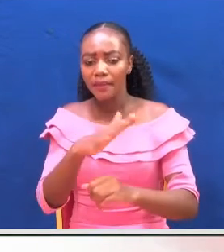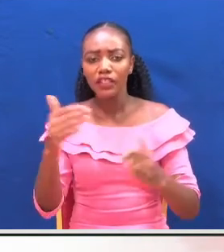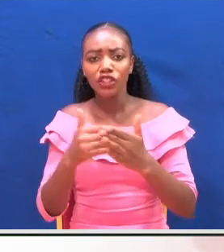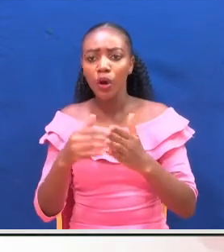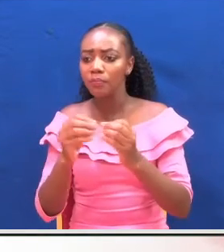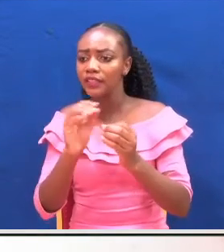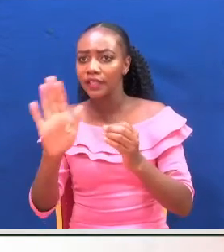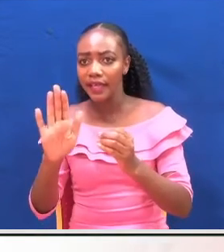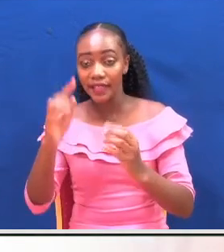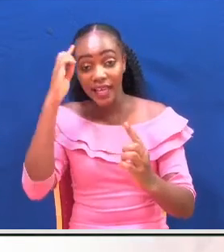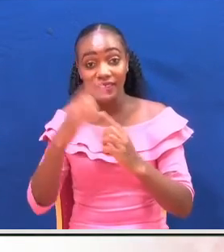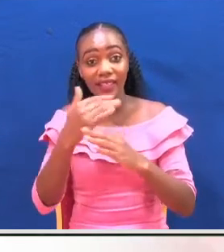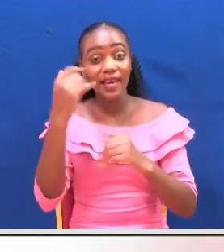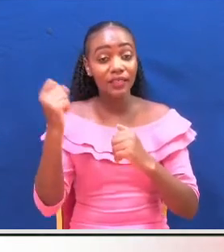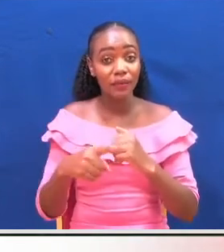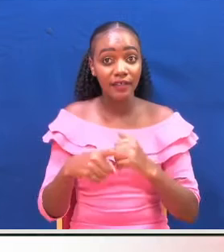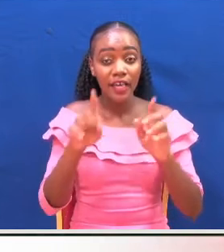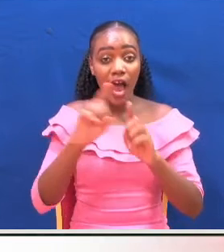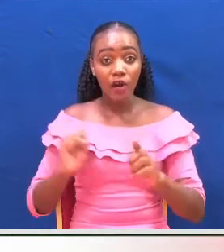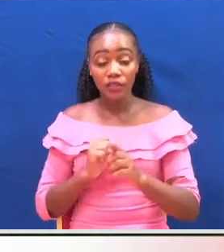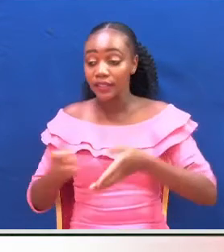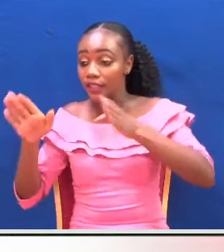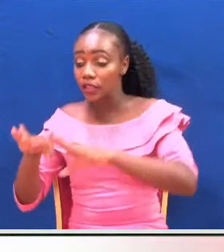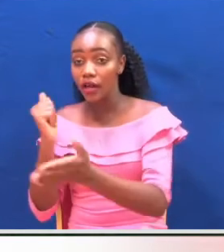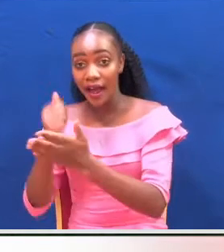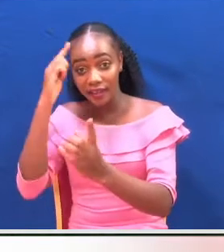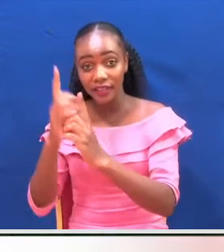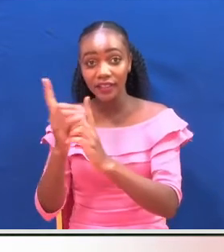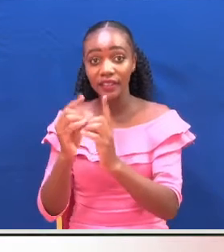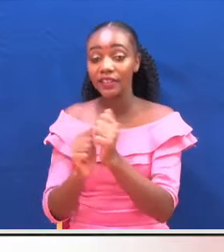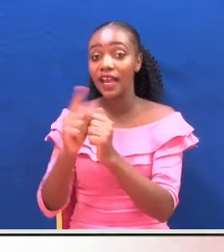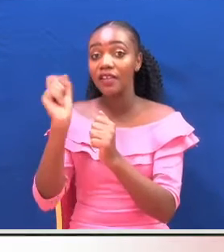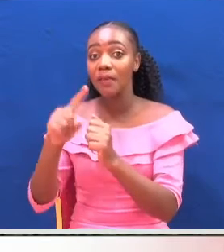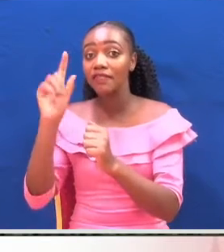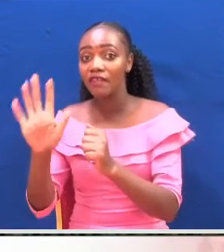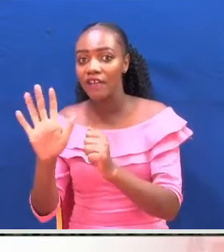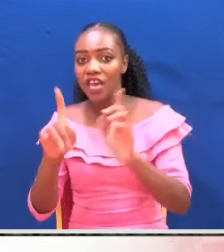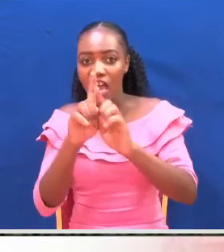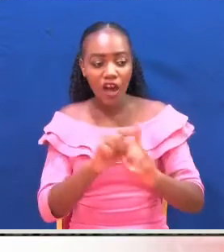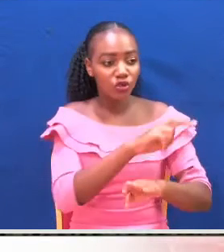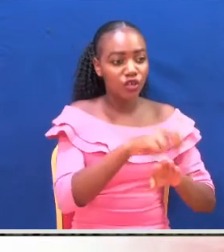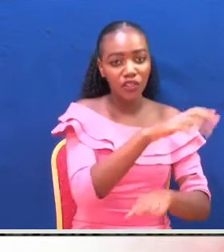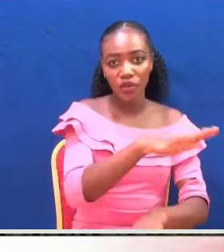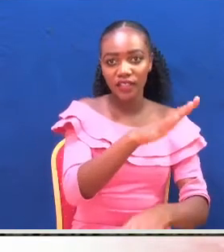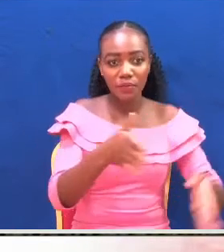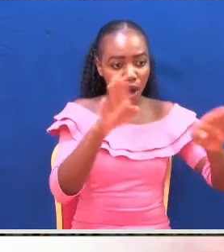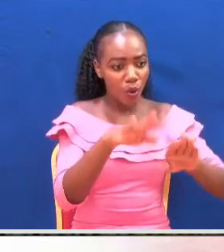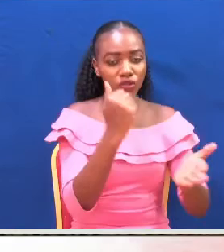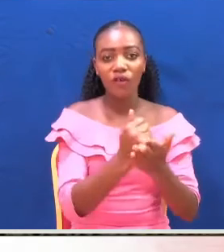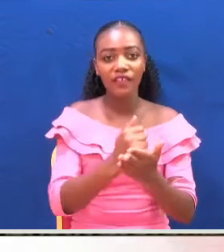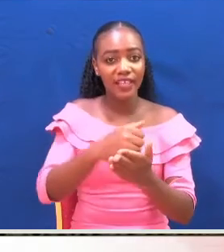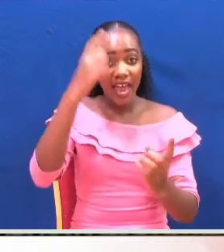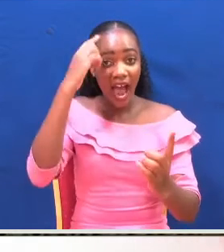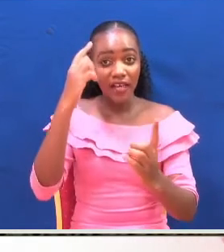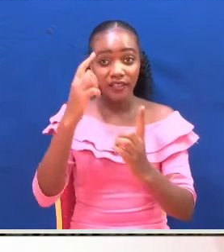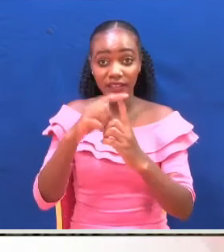ujao, bunge la seneti likifunga vikao vyake hadi tarehe 11 mwezi wa Mei, huku lile la kitaifa likitarajiwa